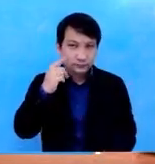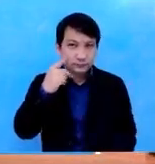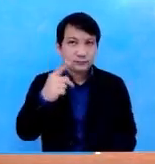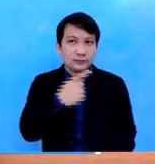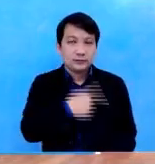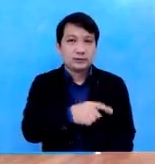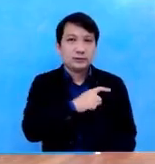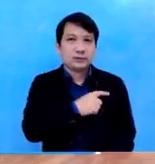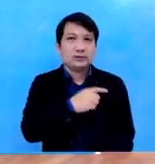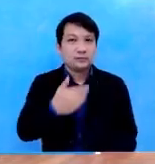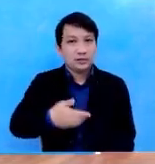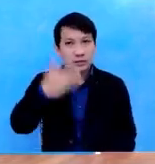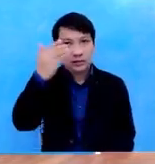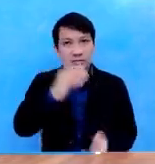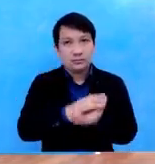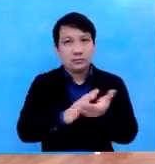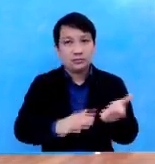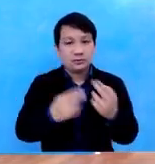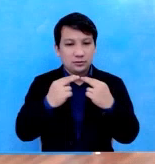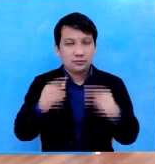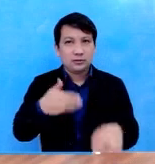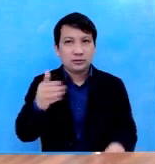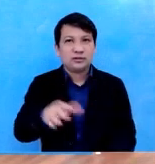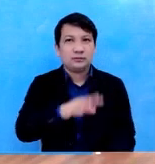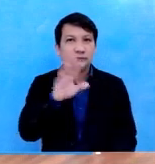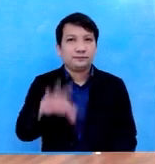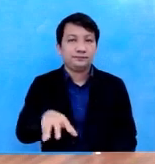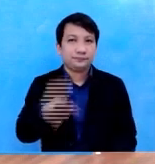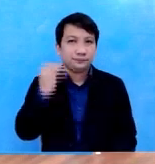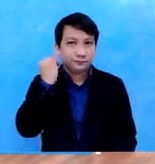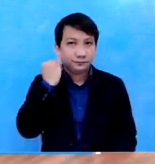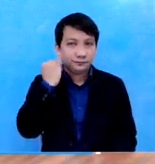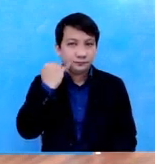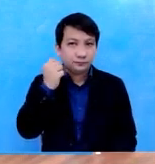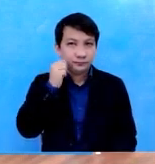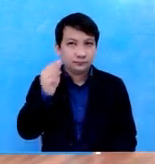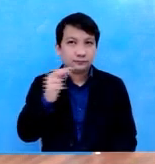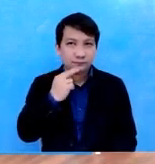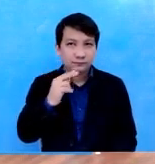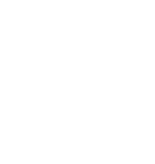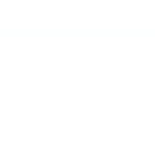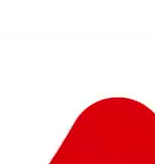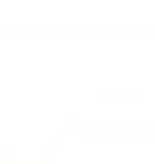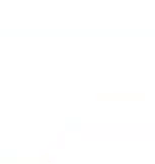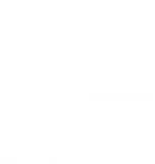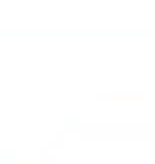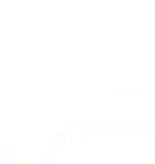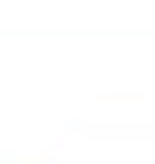sa hypertension. Nagbabalita mo lang sa Frontline, Jem Avancenia, News 5.